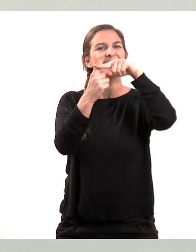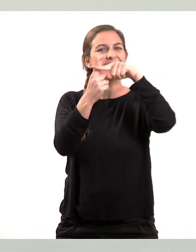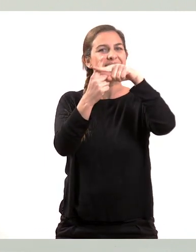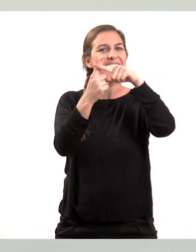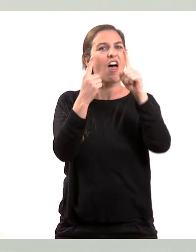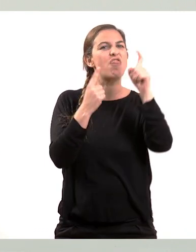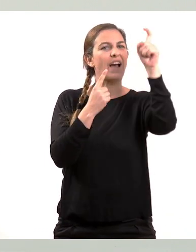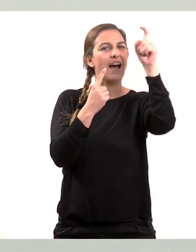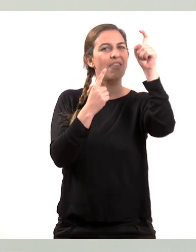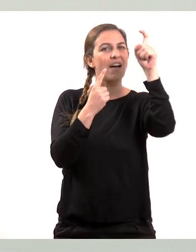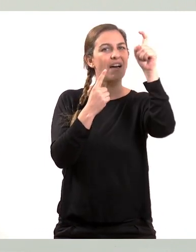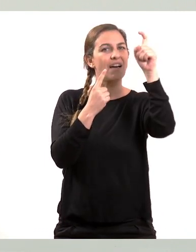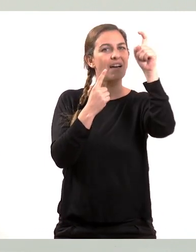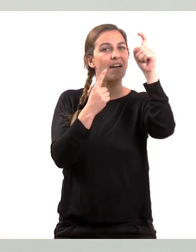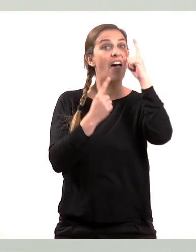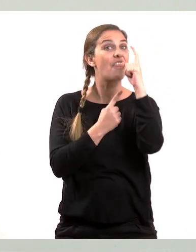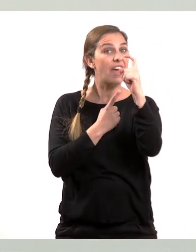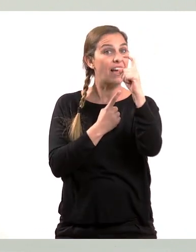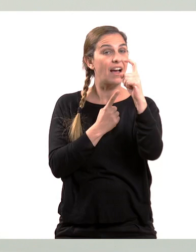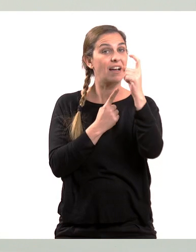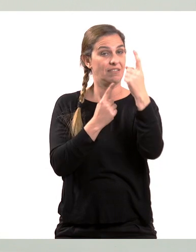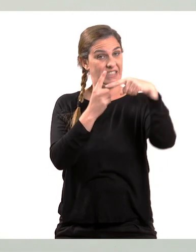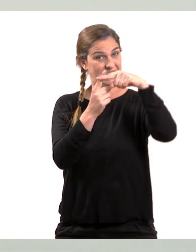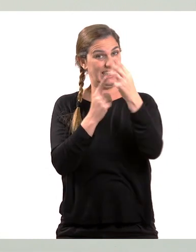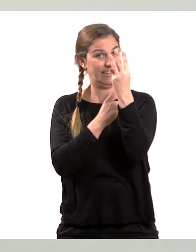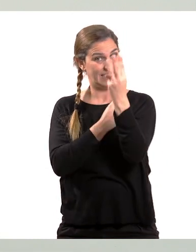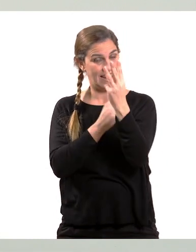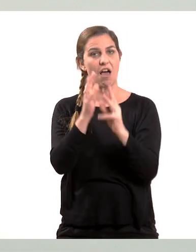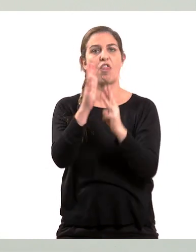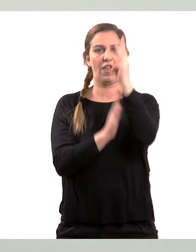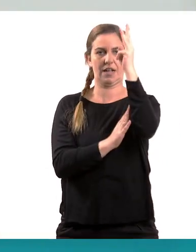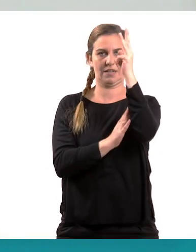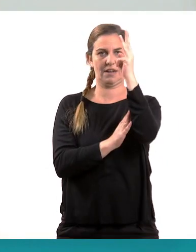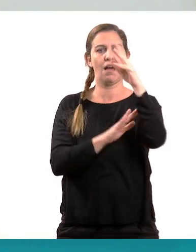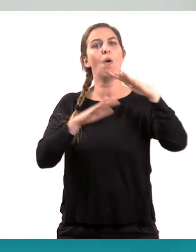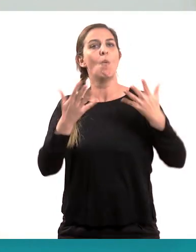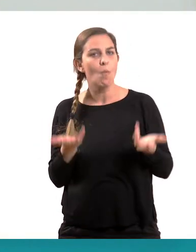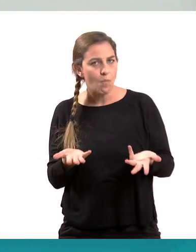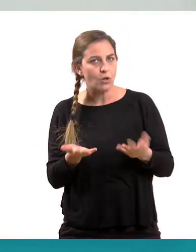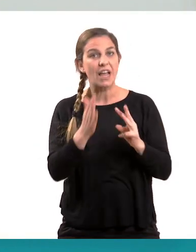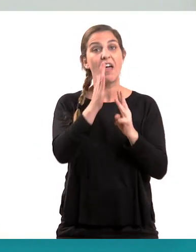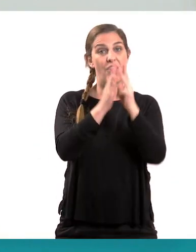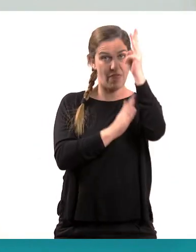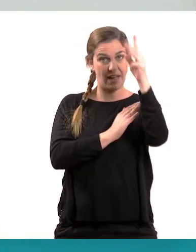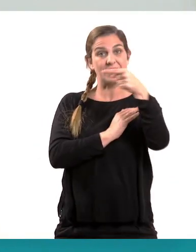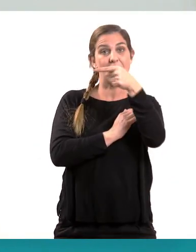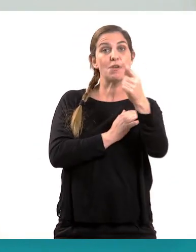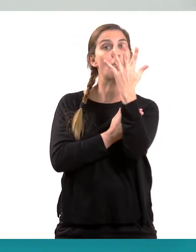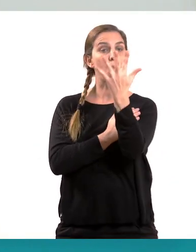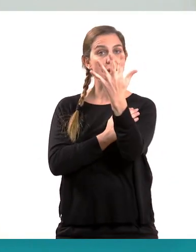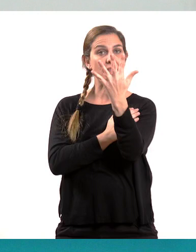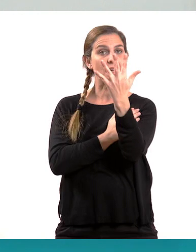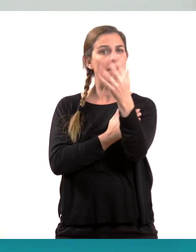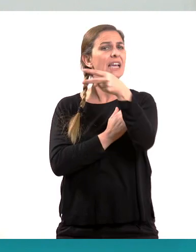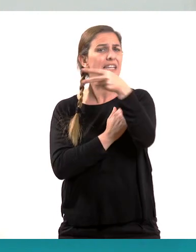Προσέξτε, δεν είναι 1, είναι 10. Και λέμε λοιπόν, 13 βγάζω 5,